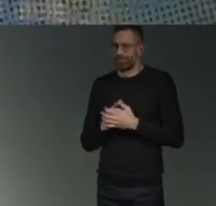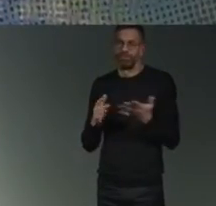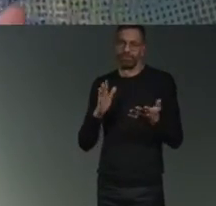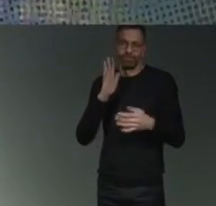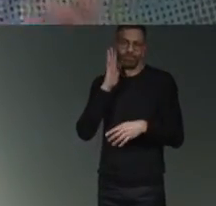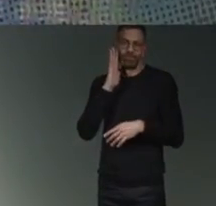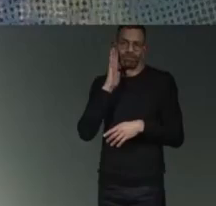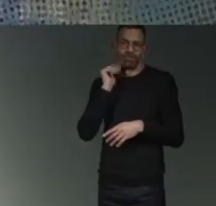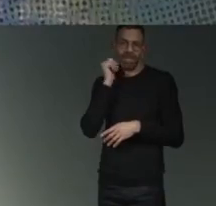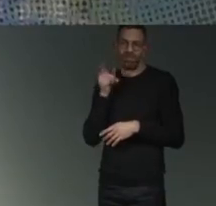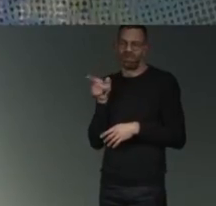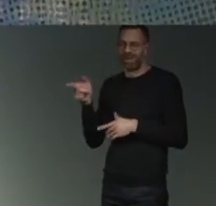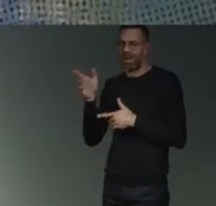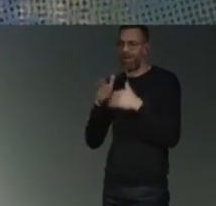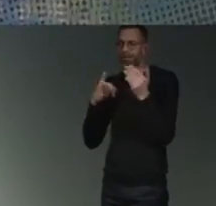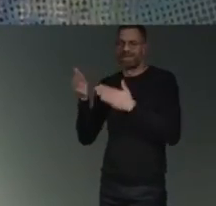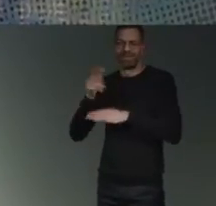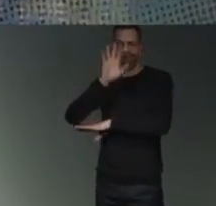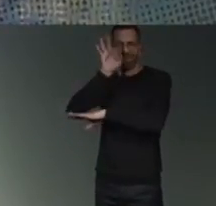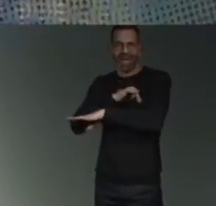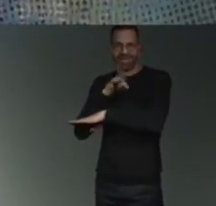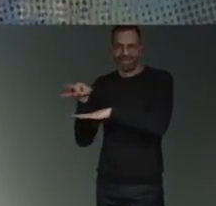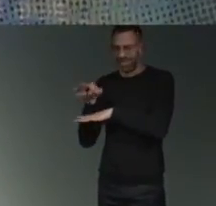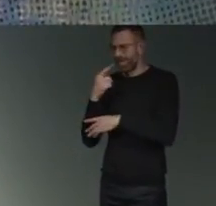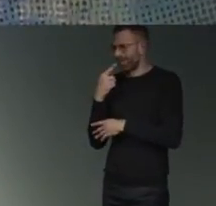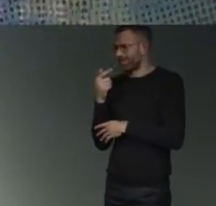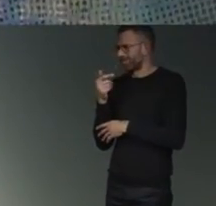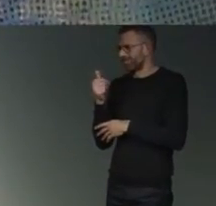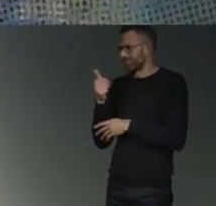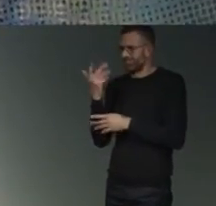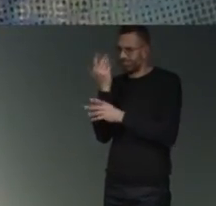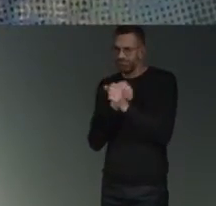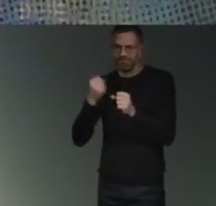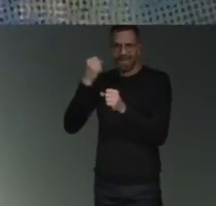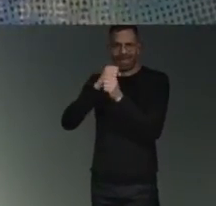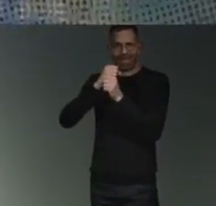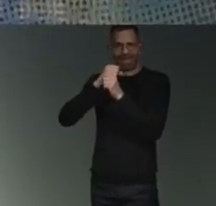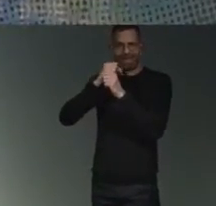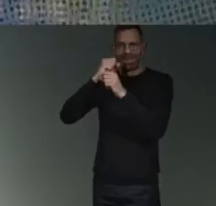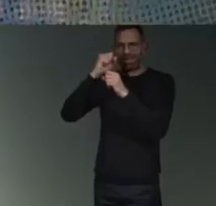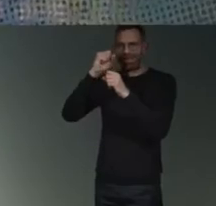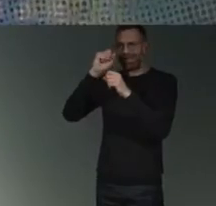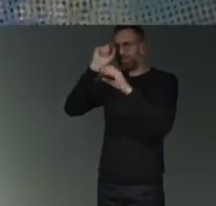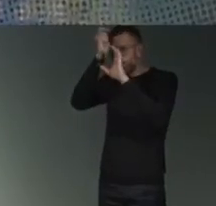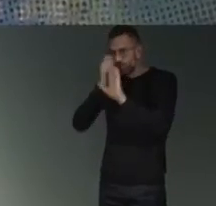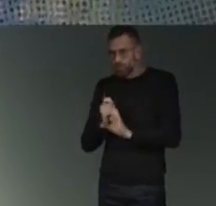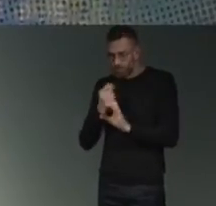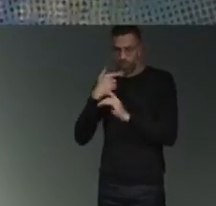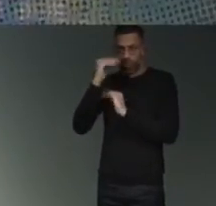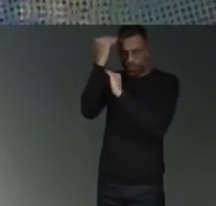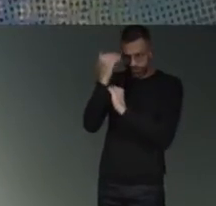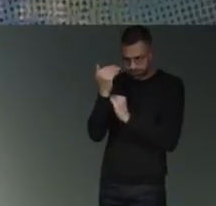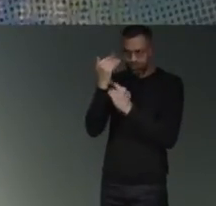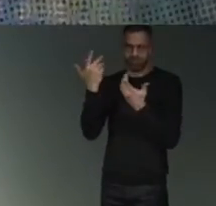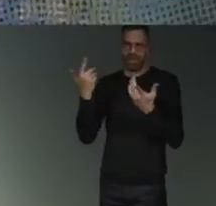est architecte et puis qu'elle crée des sculptures abris qu'elle installe dans sa propriété et